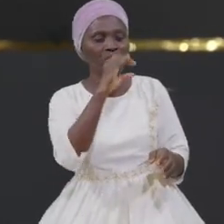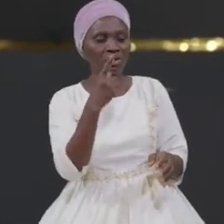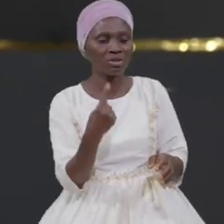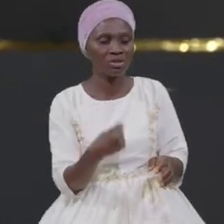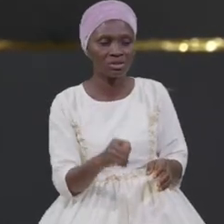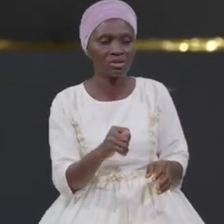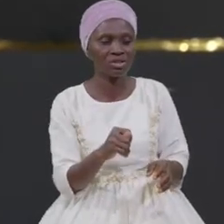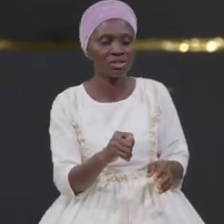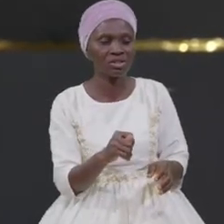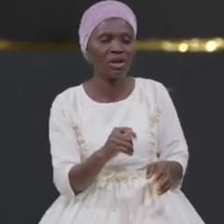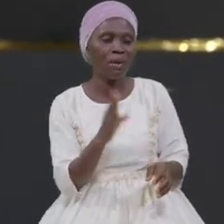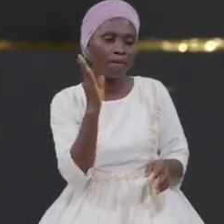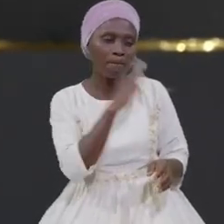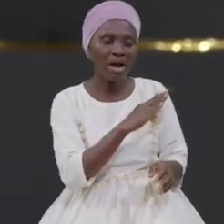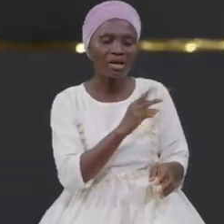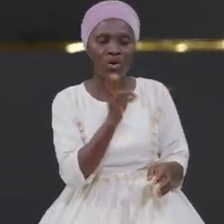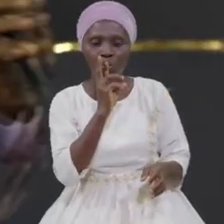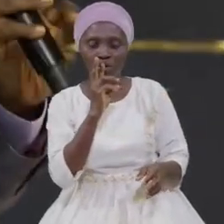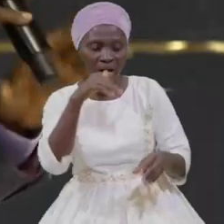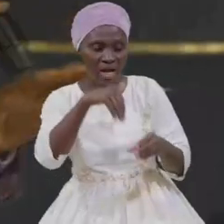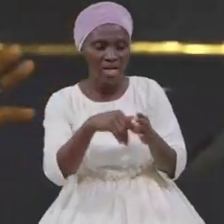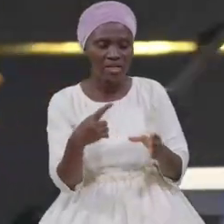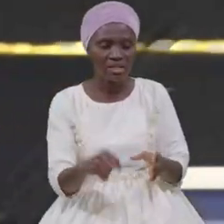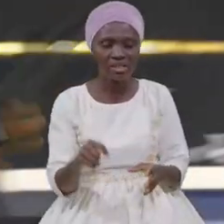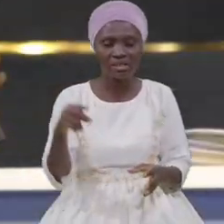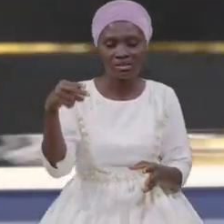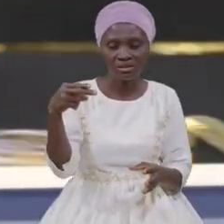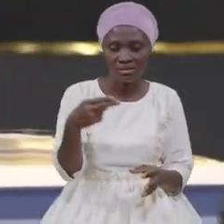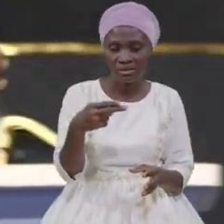l'eau de... Ça, ce n'est pas le salut.